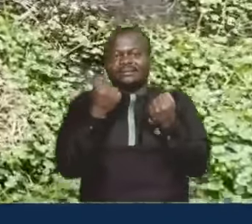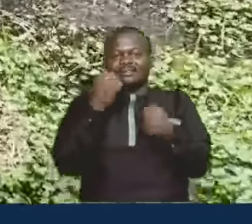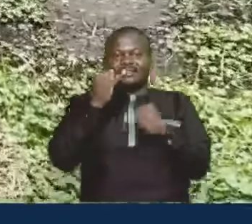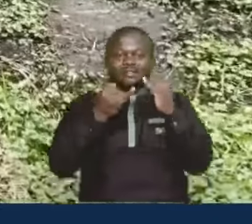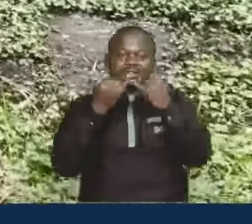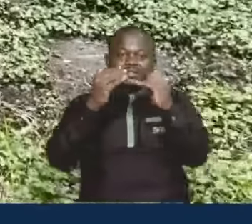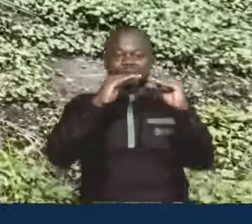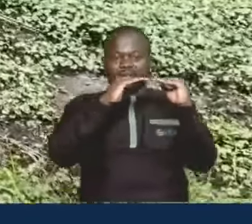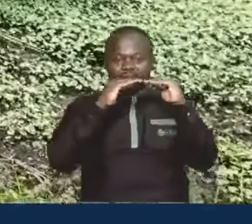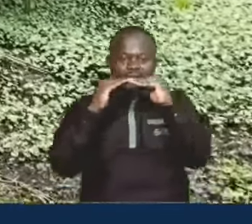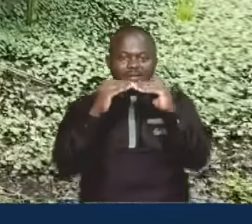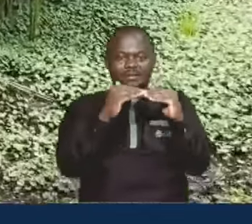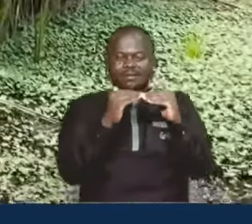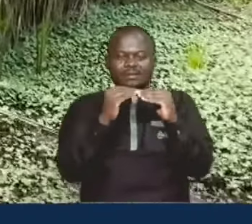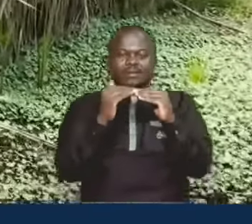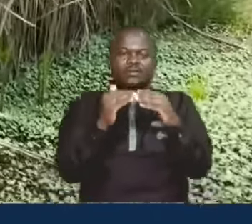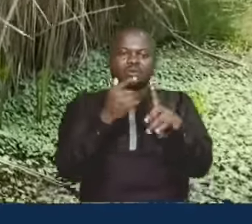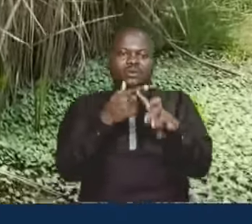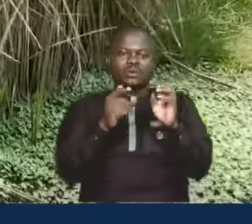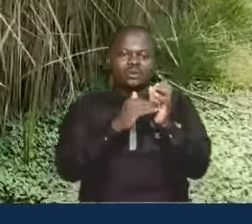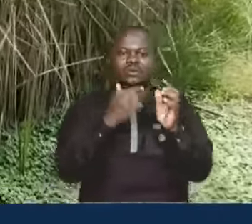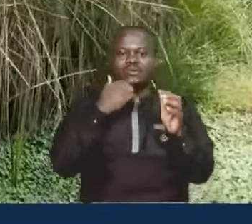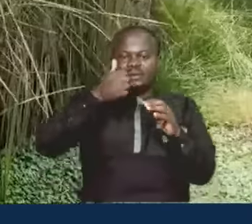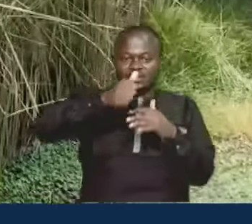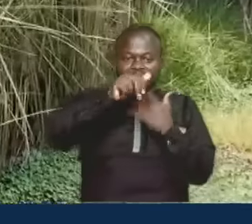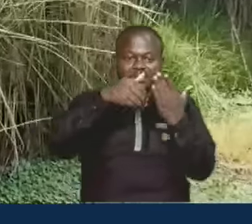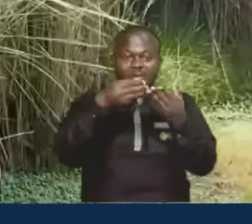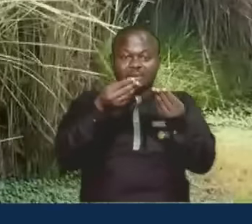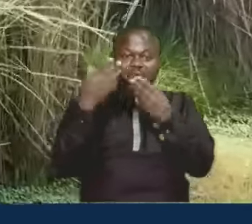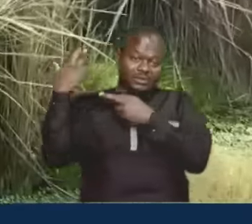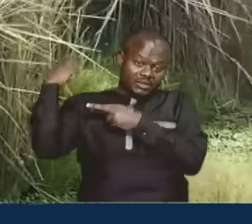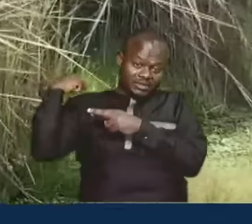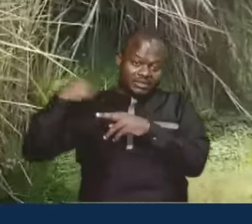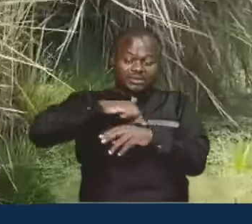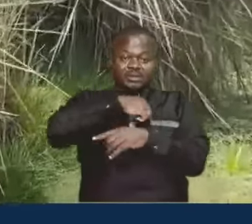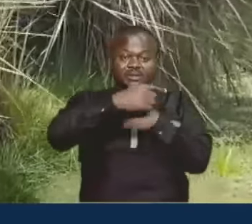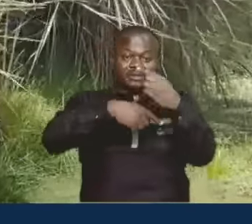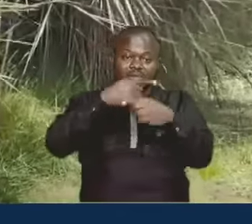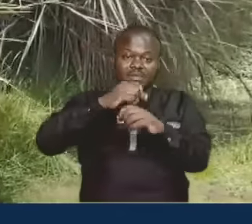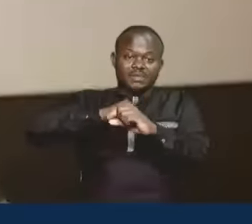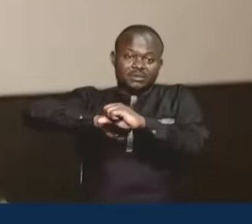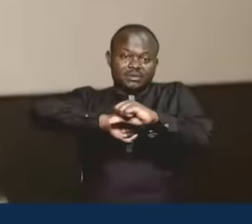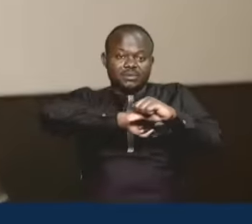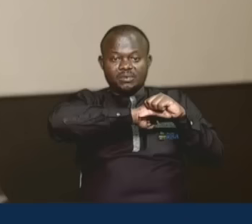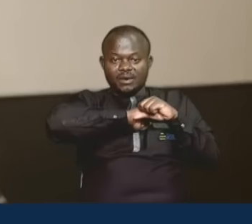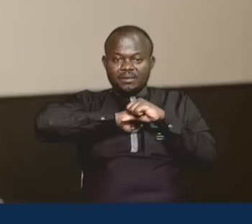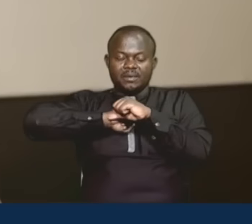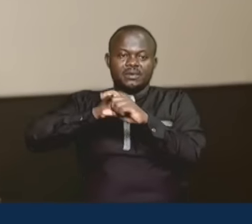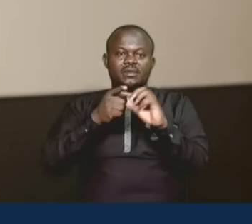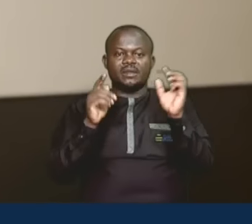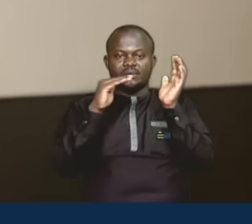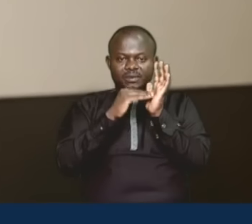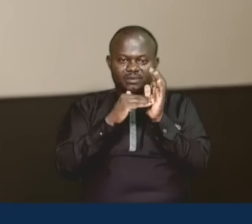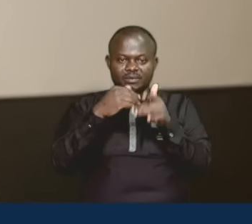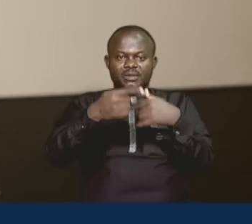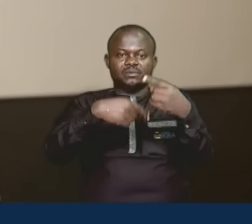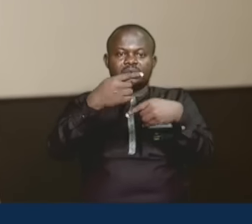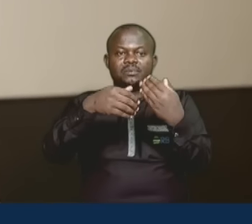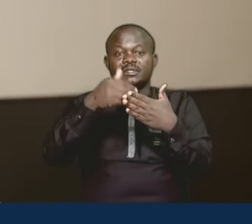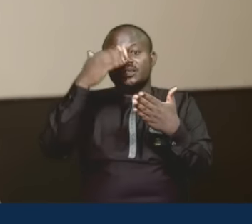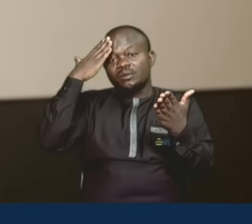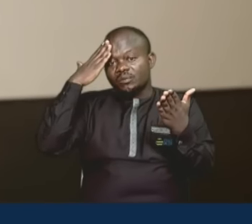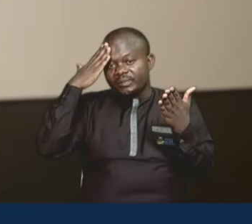mpuzamahanga. Ibyo rero bikaba biduha umukoro wo gukomeza kukibungabunga, ariko nanone tugakomeza no